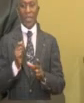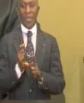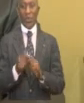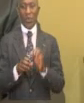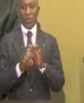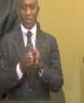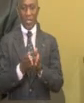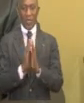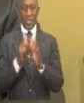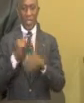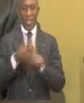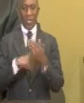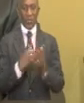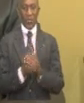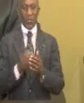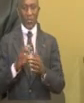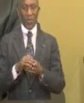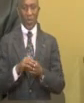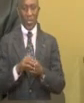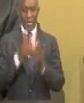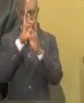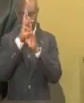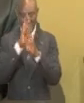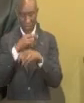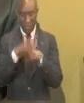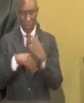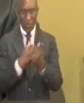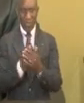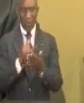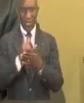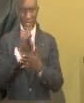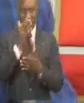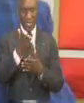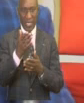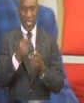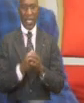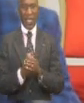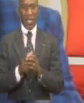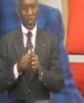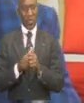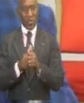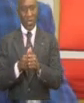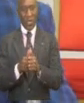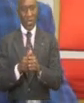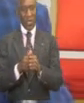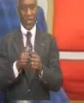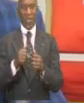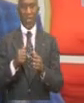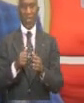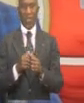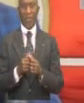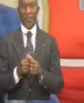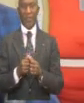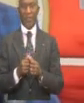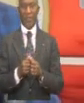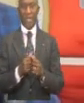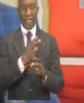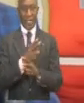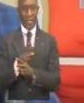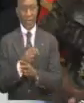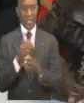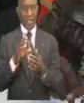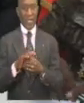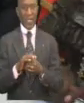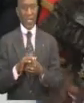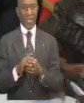dispositions sécuritaires en rapport avec la sécurité des personnes et des biens durant la